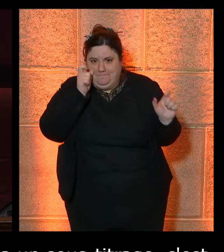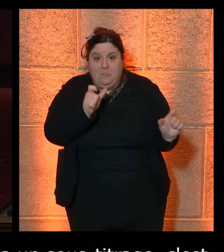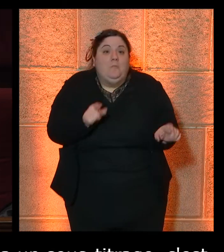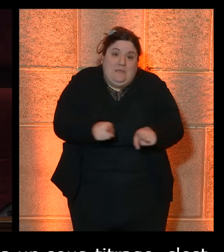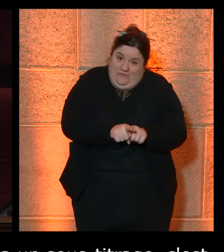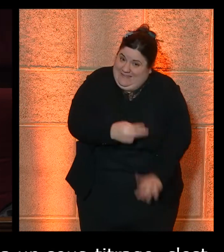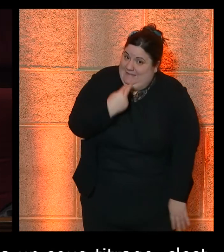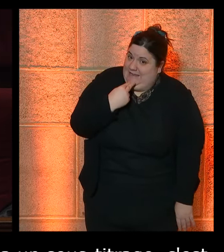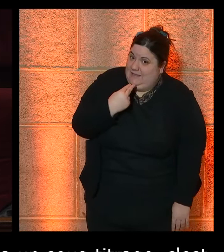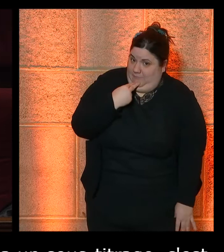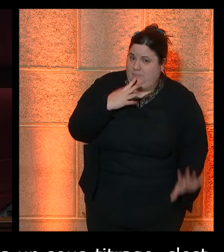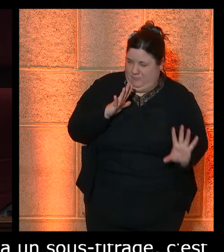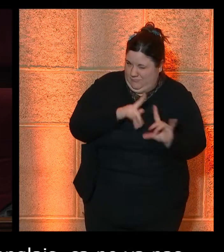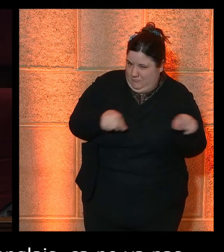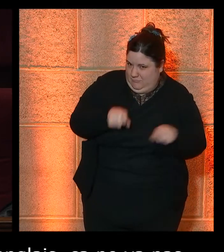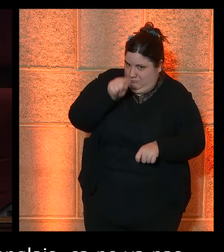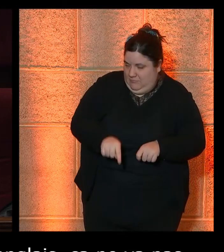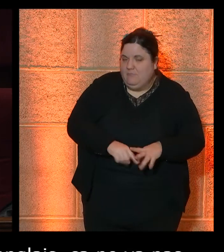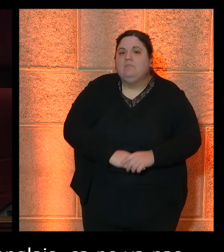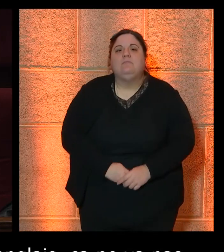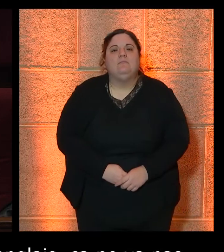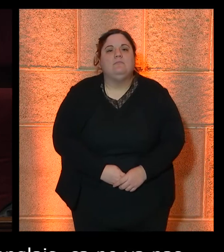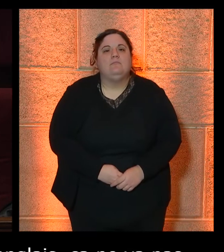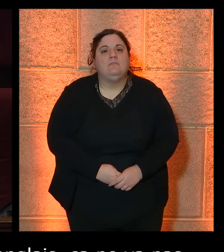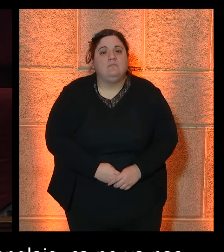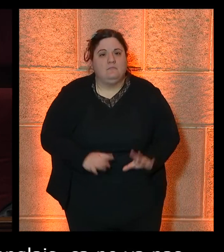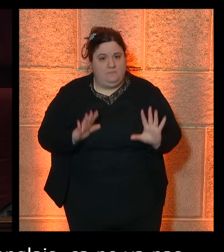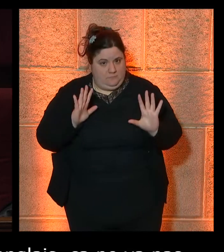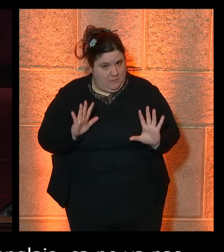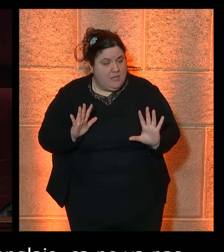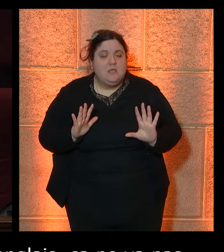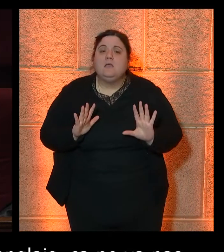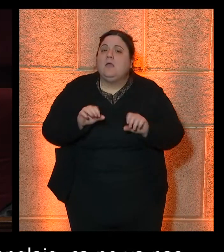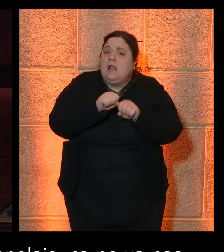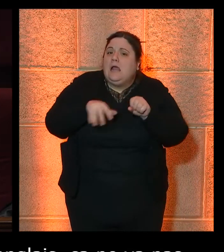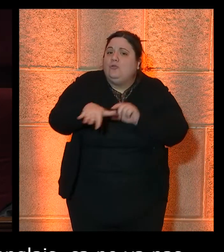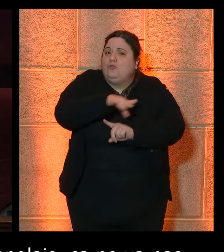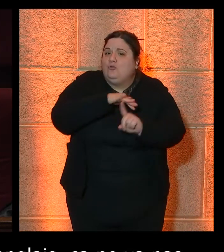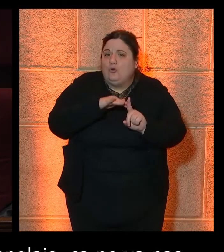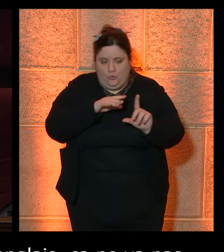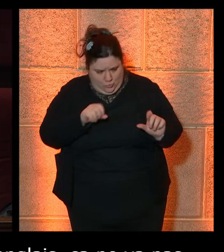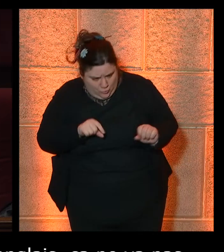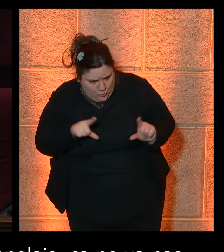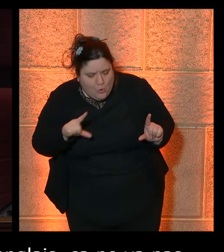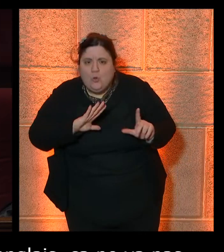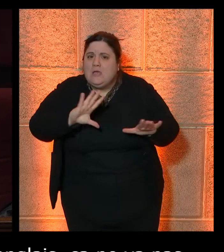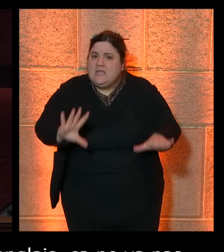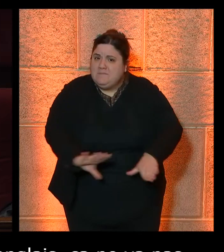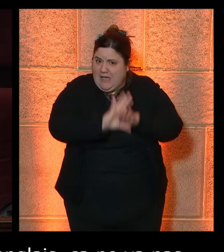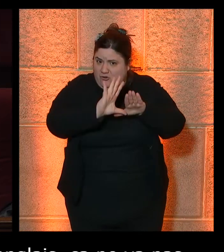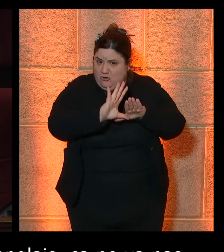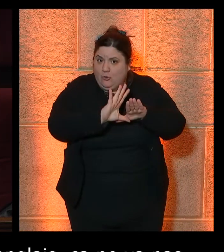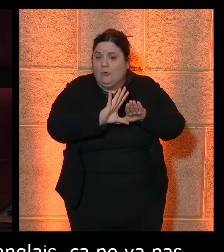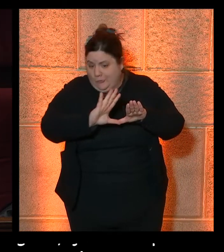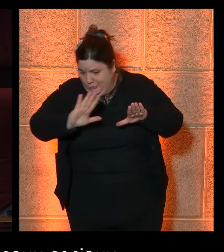qualité. Sur les réseaux sociaux, vérifier la description des images, la présence et